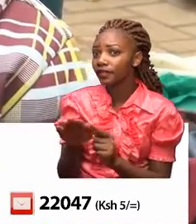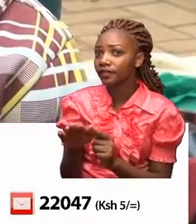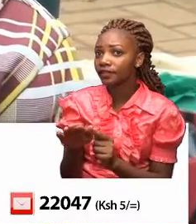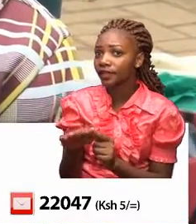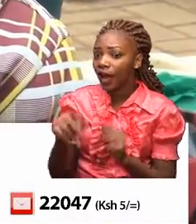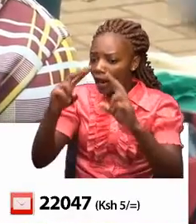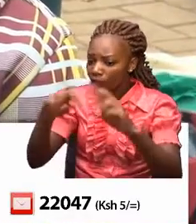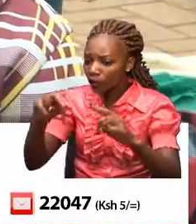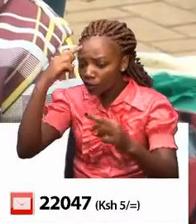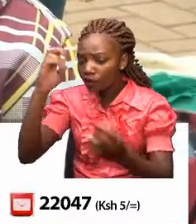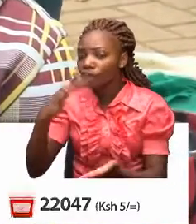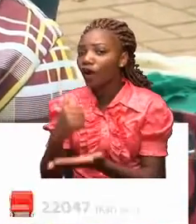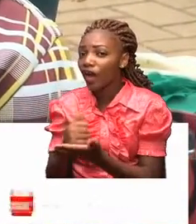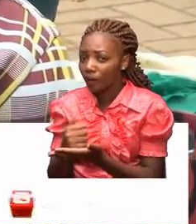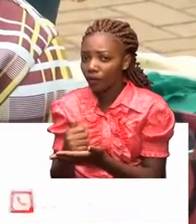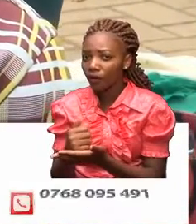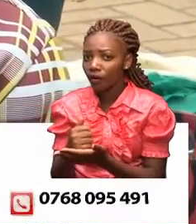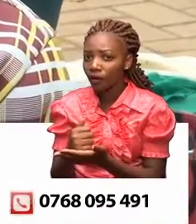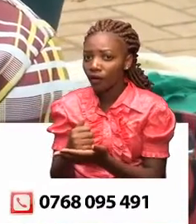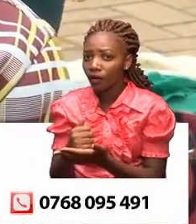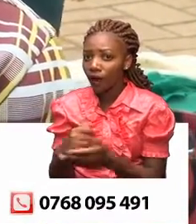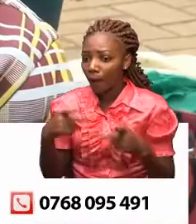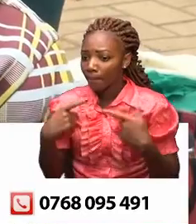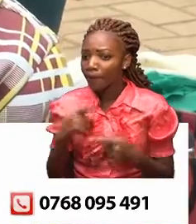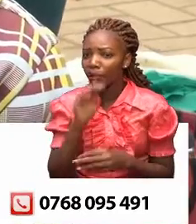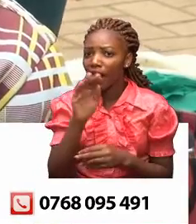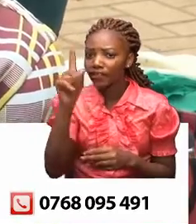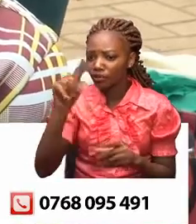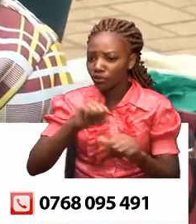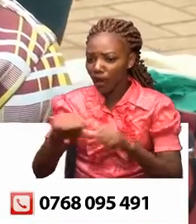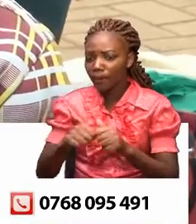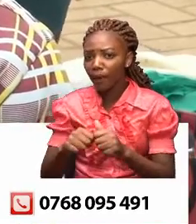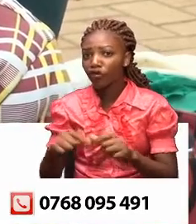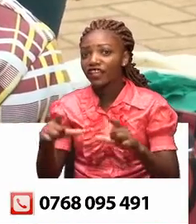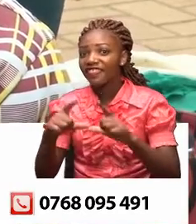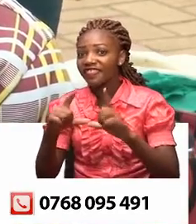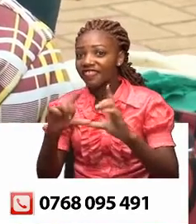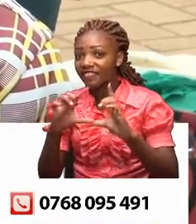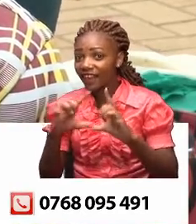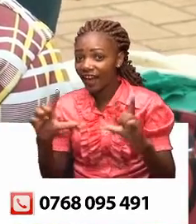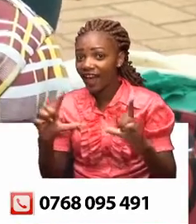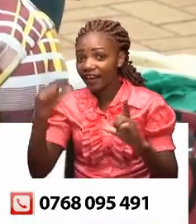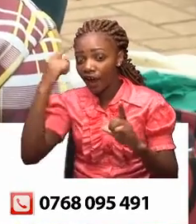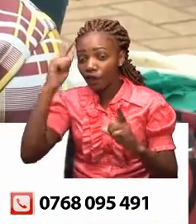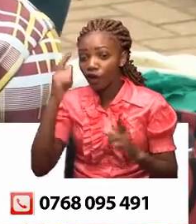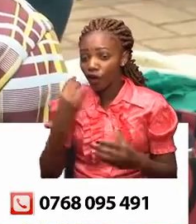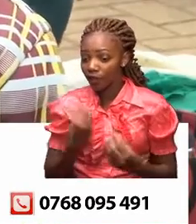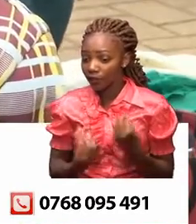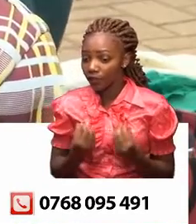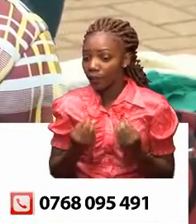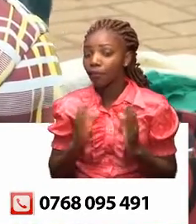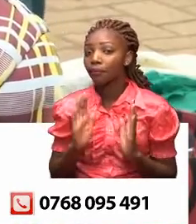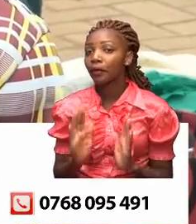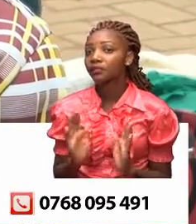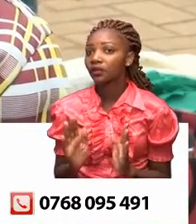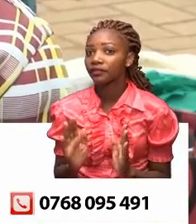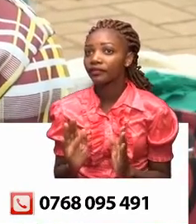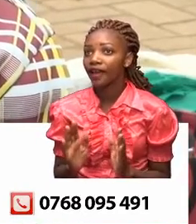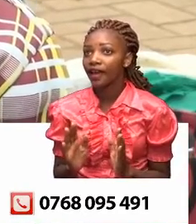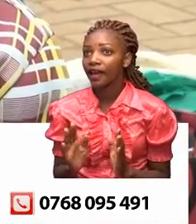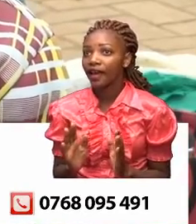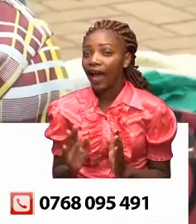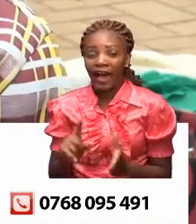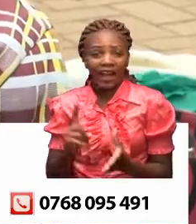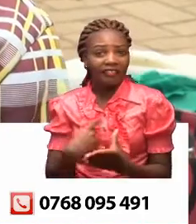kutafuta usaidizi, unaulizwa ile kadi ya National Person with Disability. Na inasikitisha